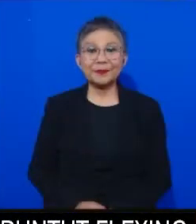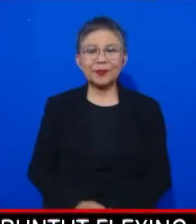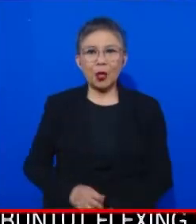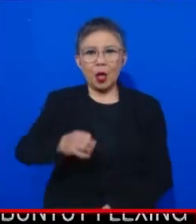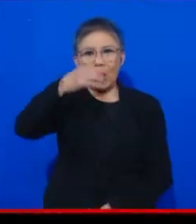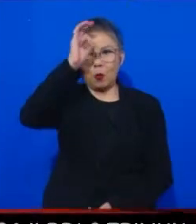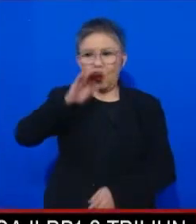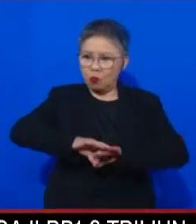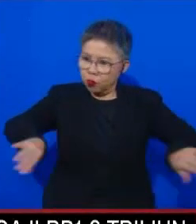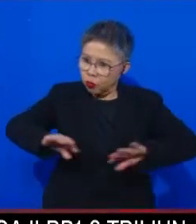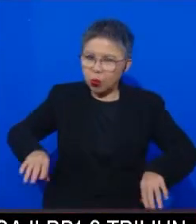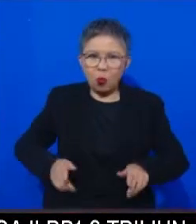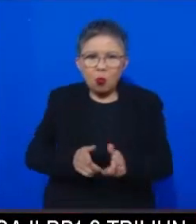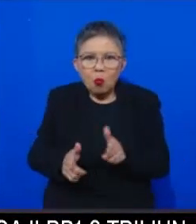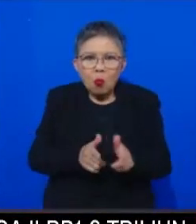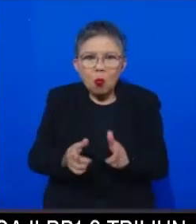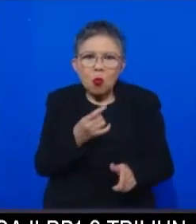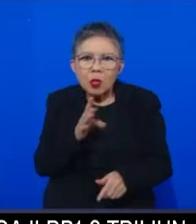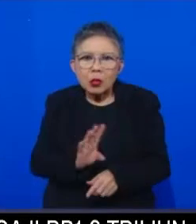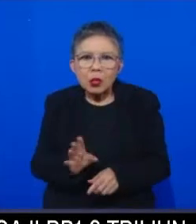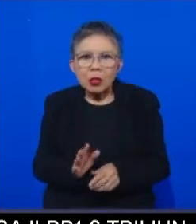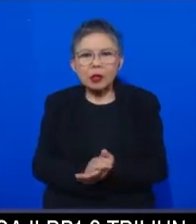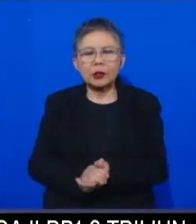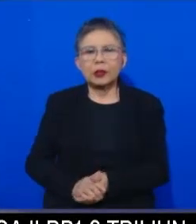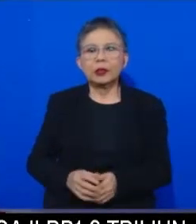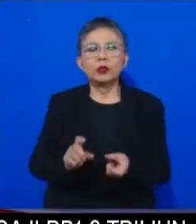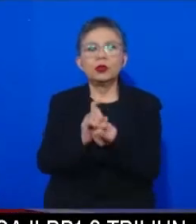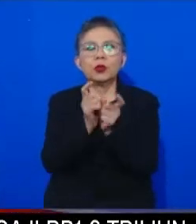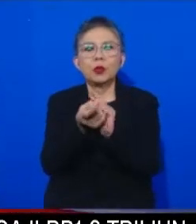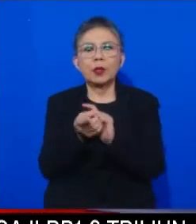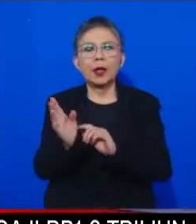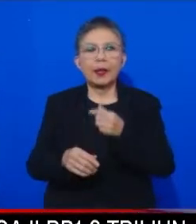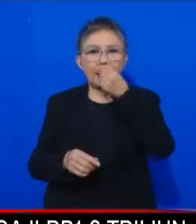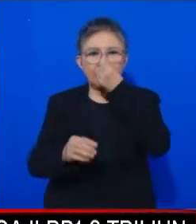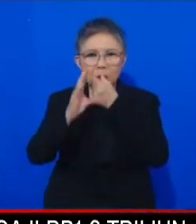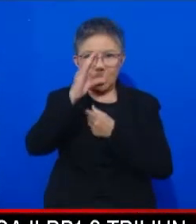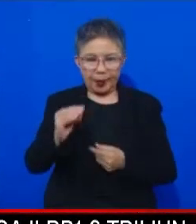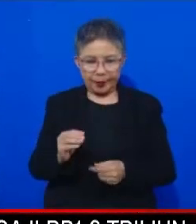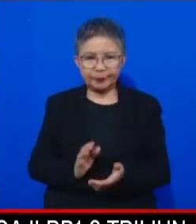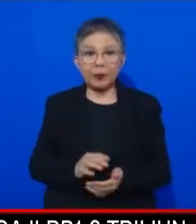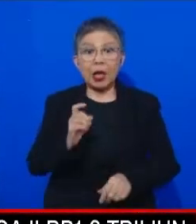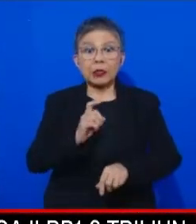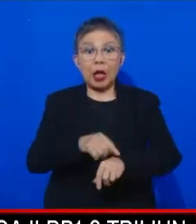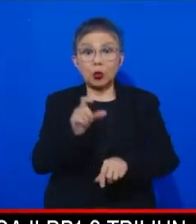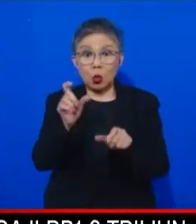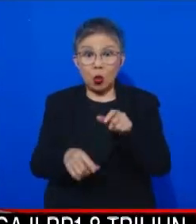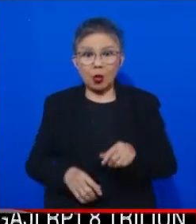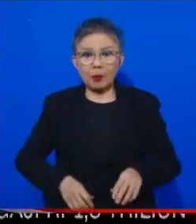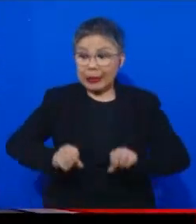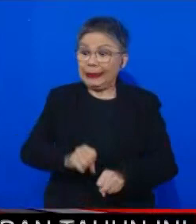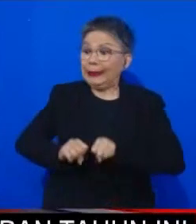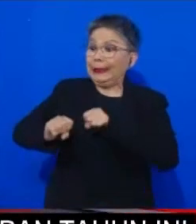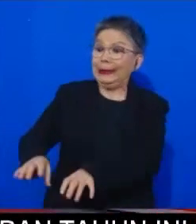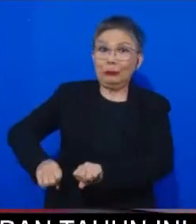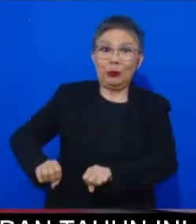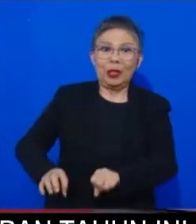Polisi membubarkan aksi balap liar di kawasan eks tol Porong Sidoarjo, Jawa Timur pada Kamis sore. Saat dibubarkan, seorang pebalap liar meninggalkan sepeda